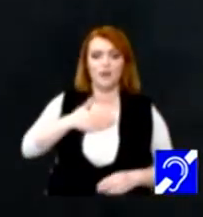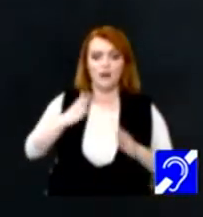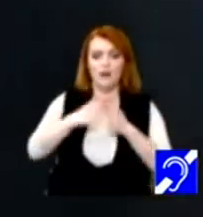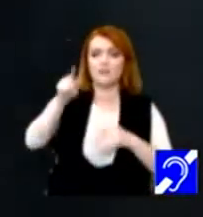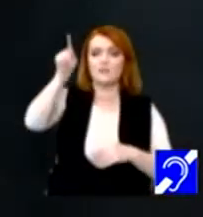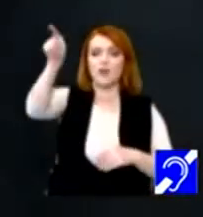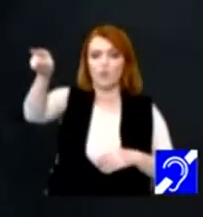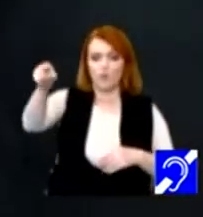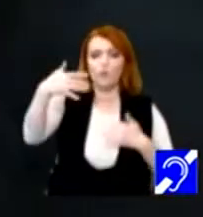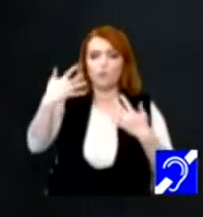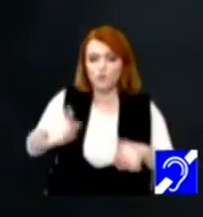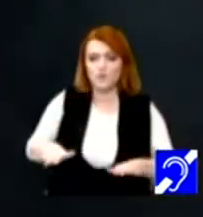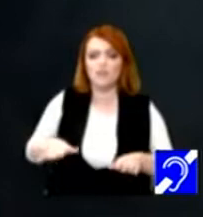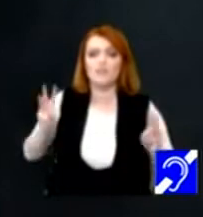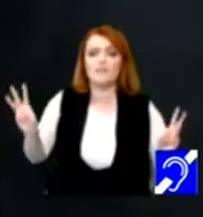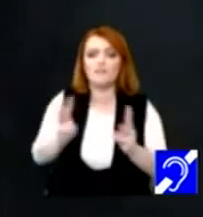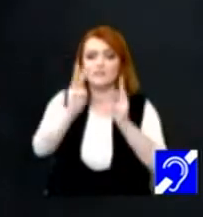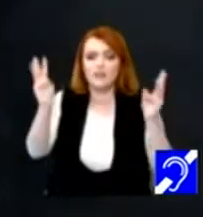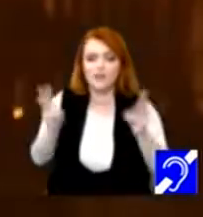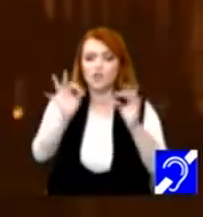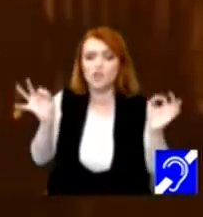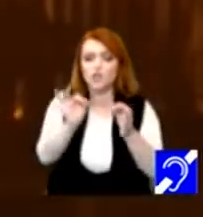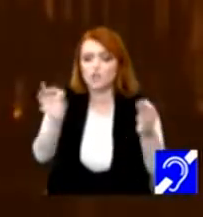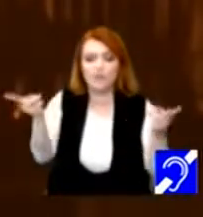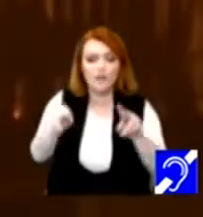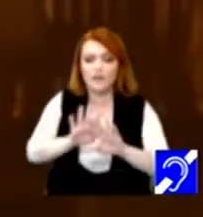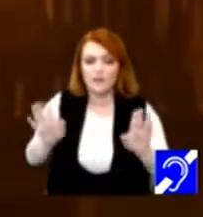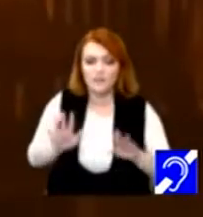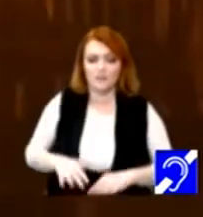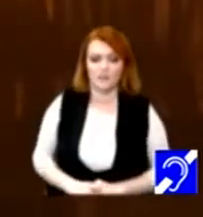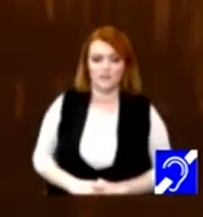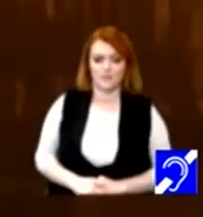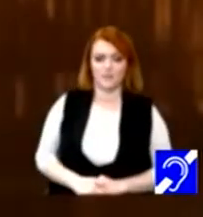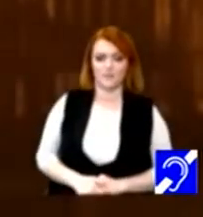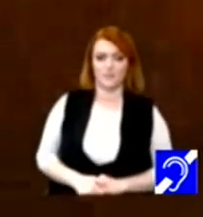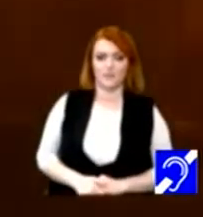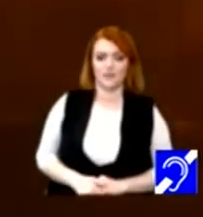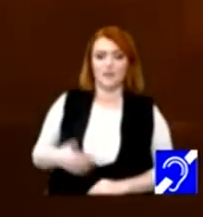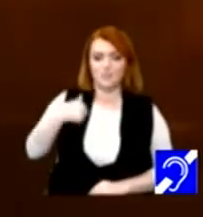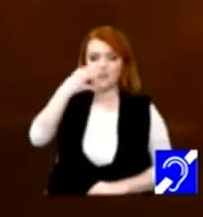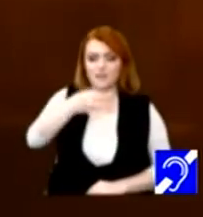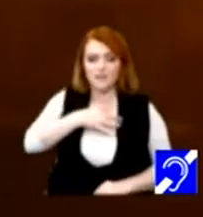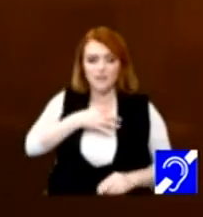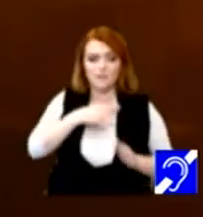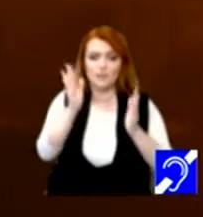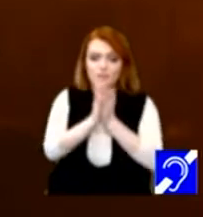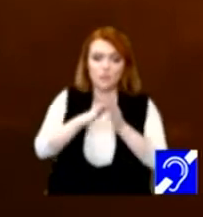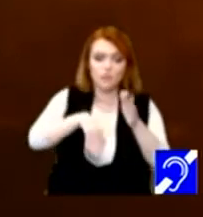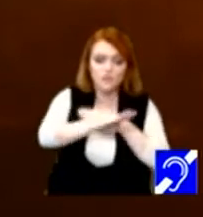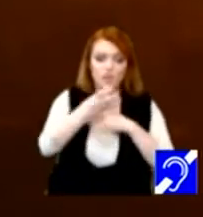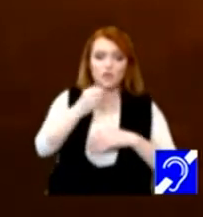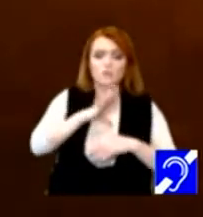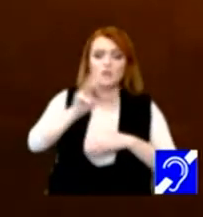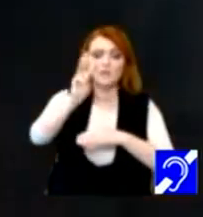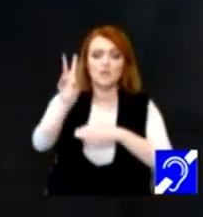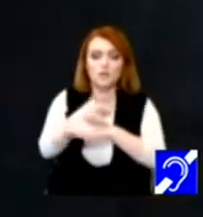those flames are. Hopefully not, but it's just on the right side of Dillon, and we were told to evacuate about